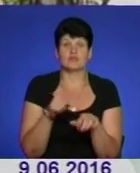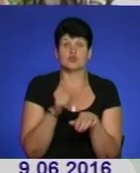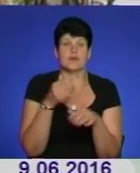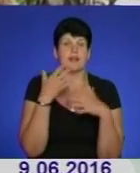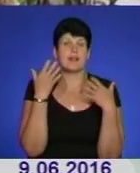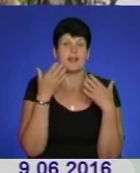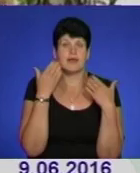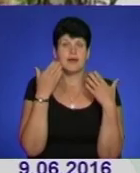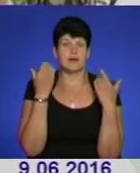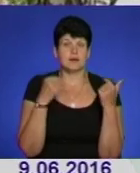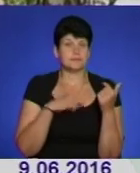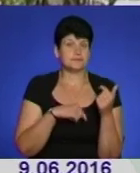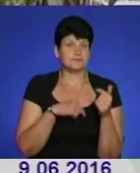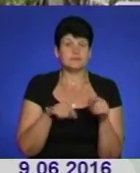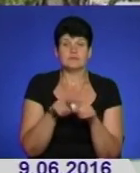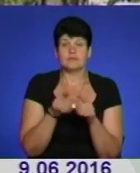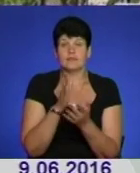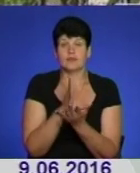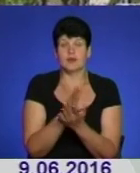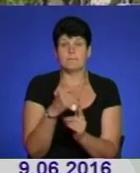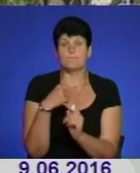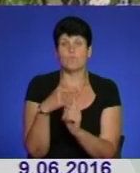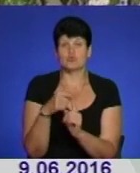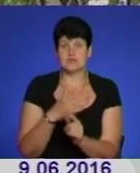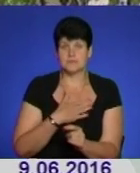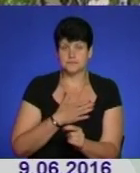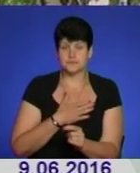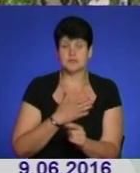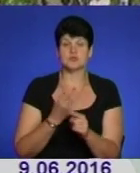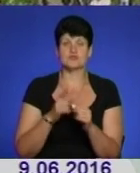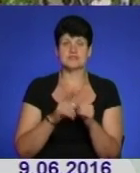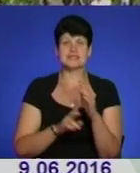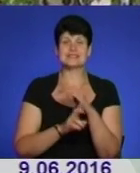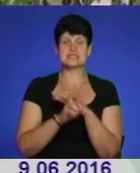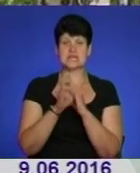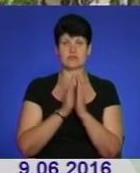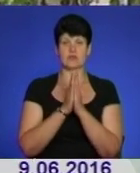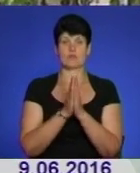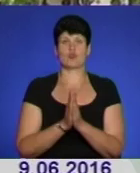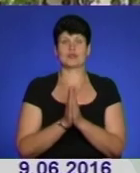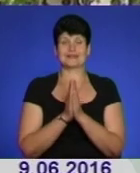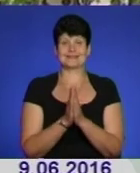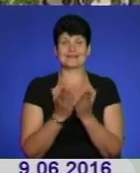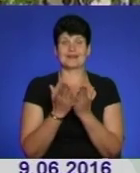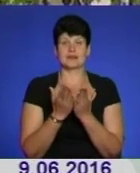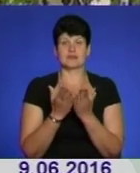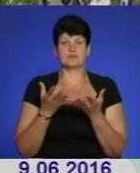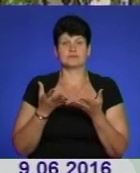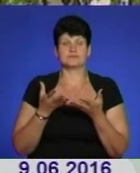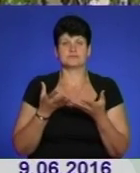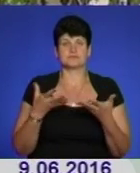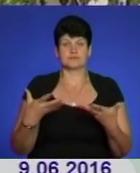і це для мене так само є таким плюсом, що в такій церкві молитися, яка є надихнена